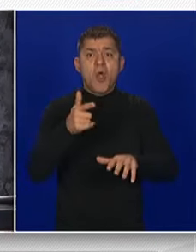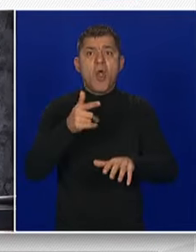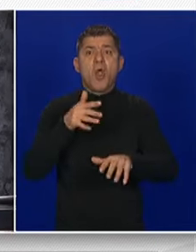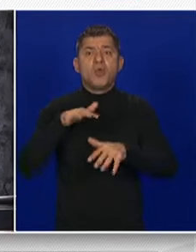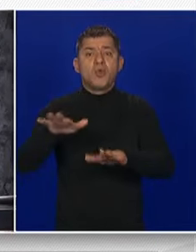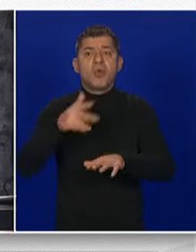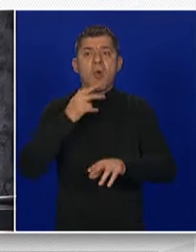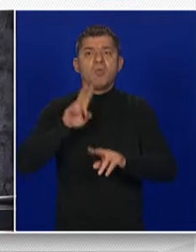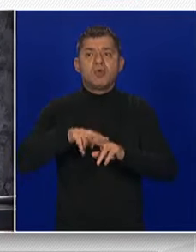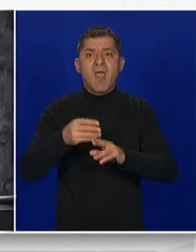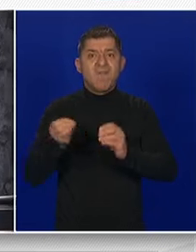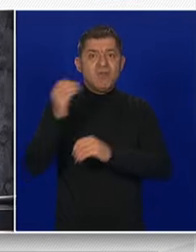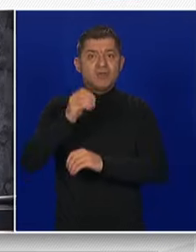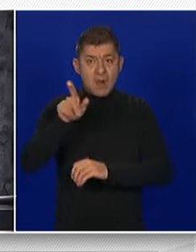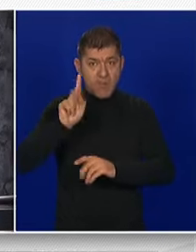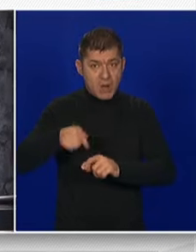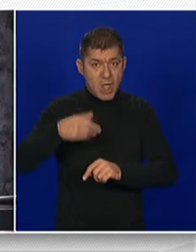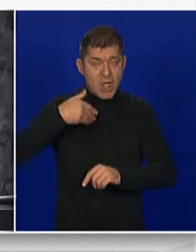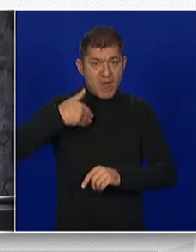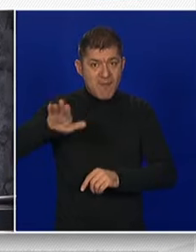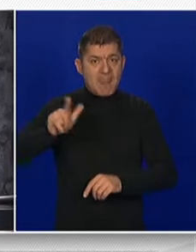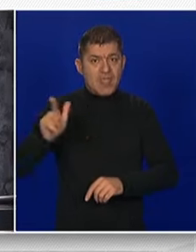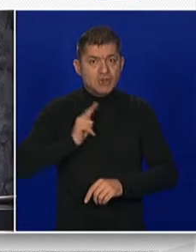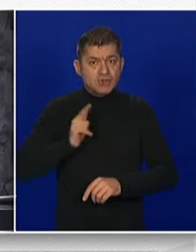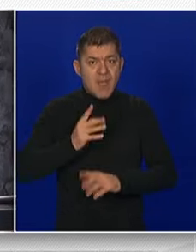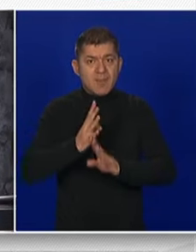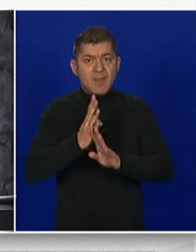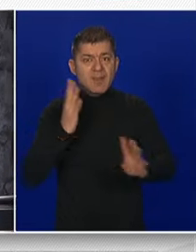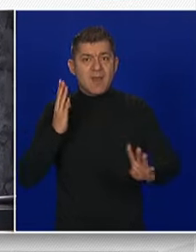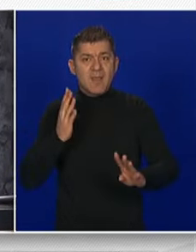biti višak? Oni će čekat vani. Kako će to izgledati?